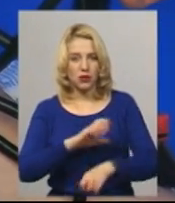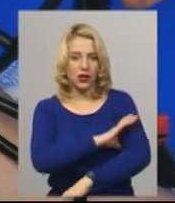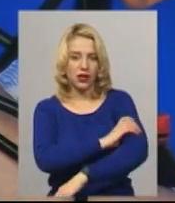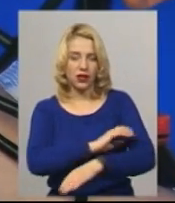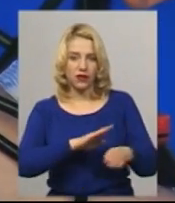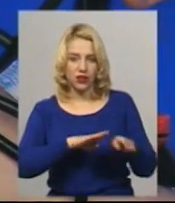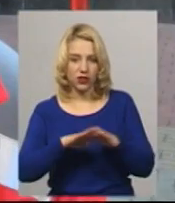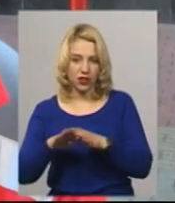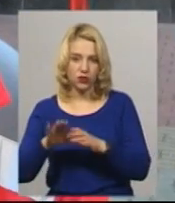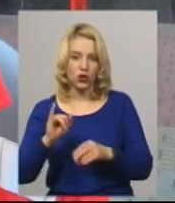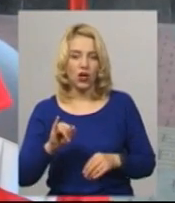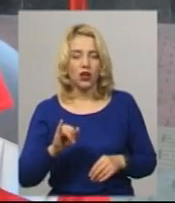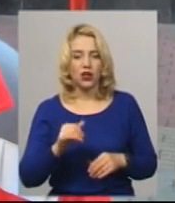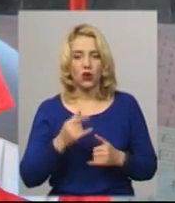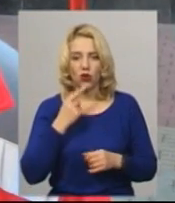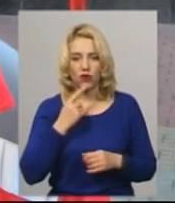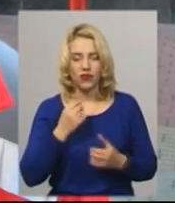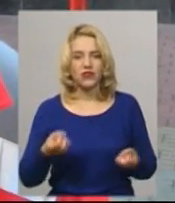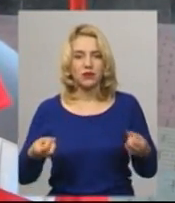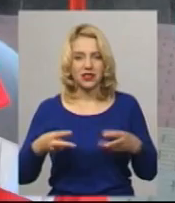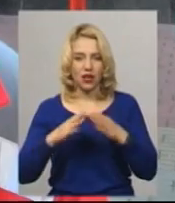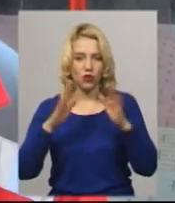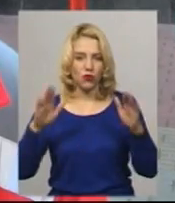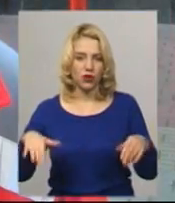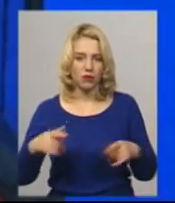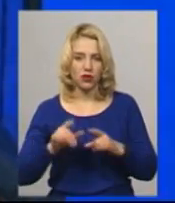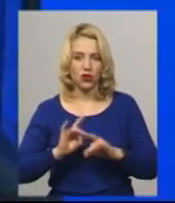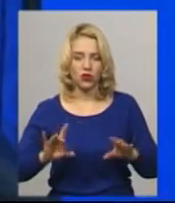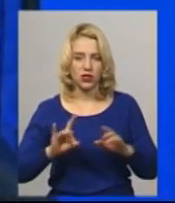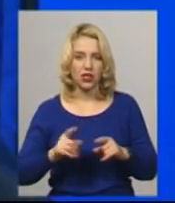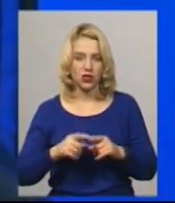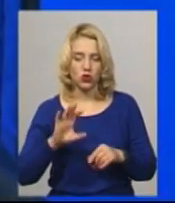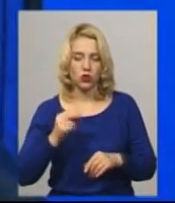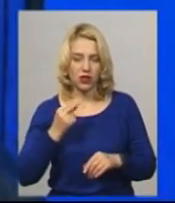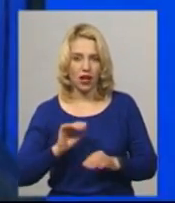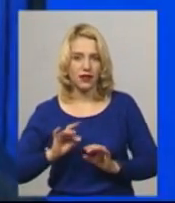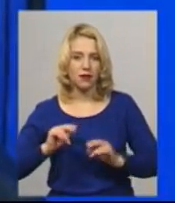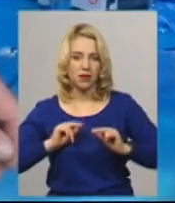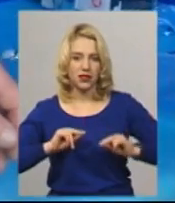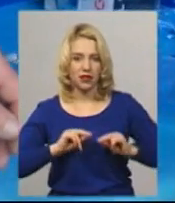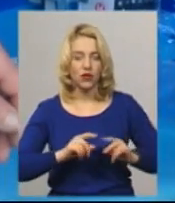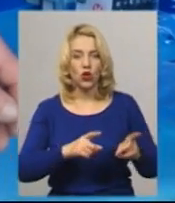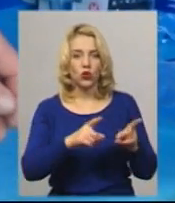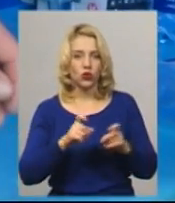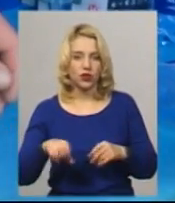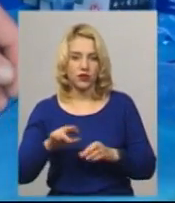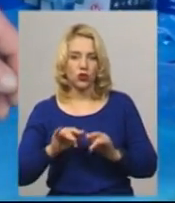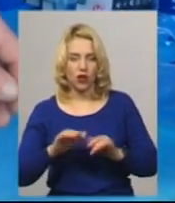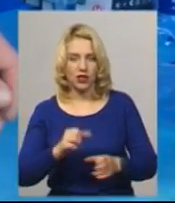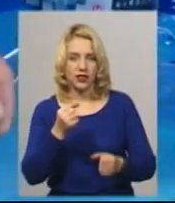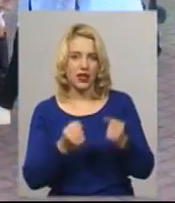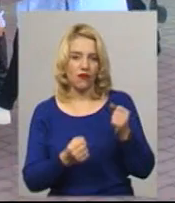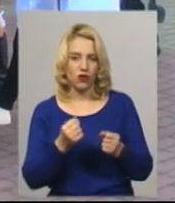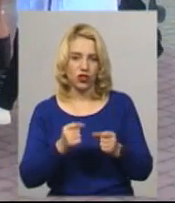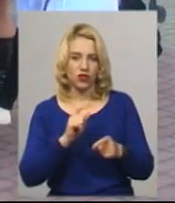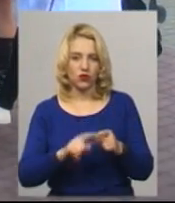спеціально встановленому наметі, каже соціальний працівник Григорій Ратушняк. Долучився до акції і водій екстреної допомоги Леонід